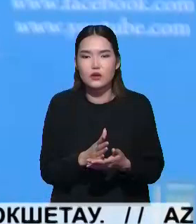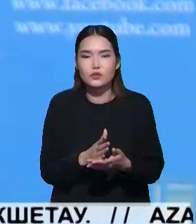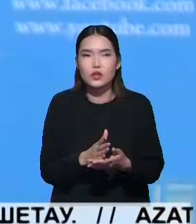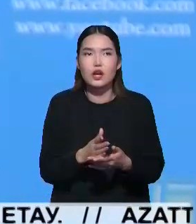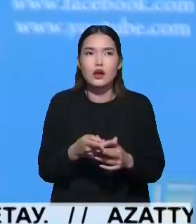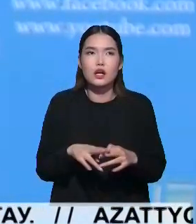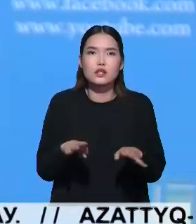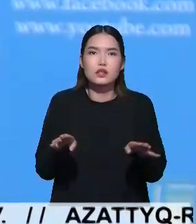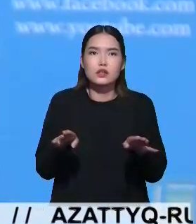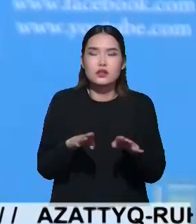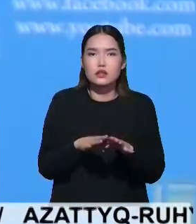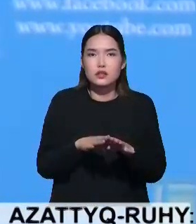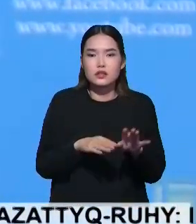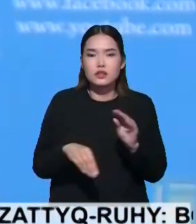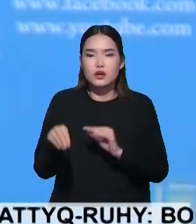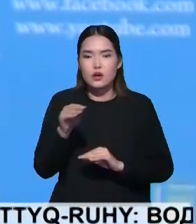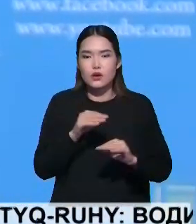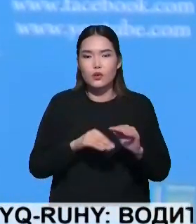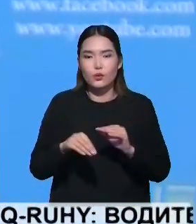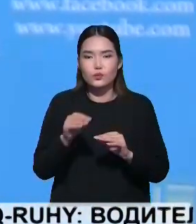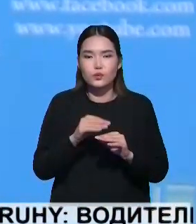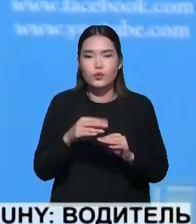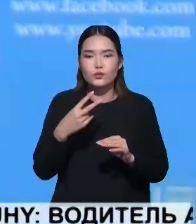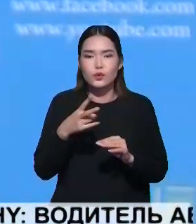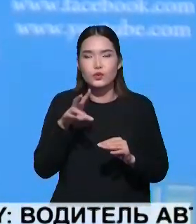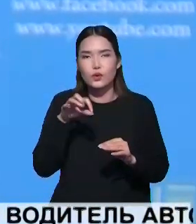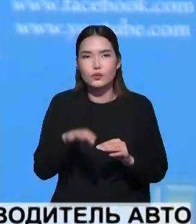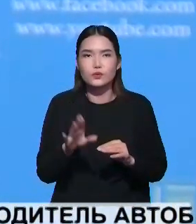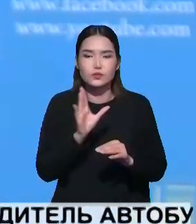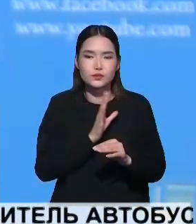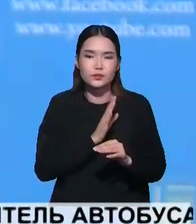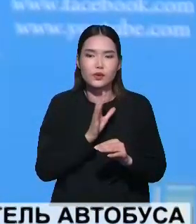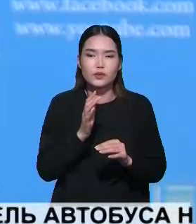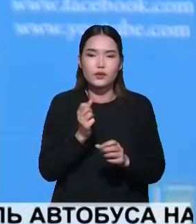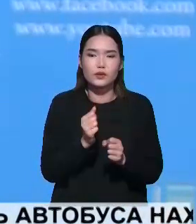и грузовых вагонов. Ну, почти 0,9 триллионов у нас потрачено на